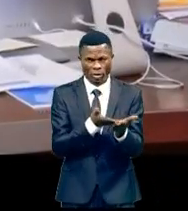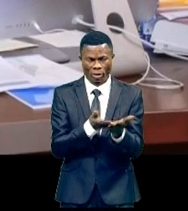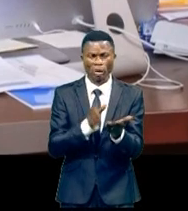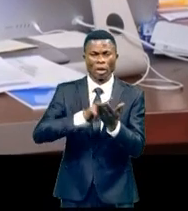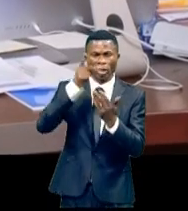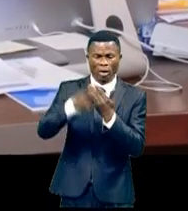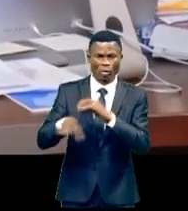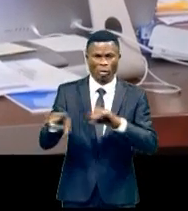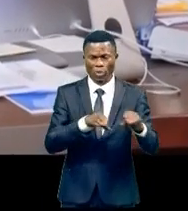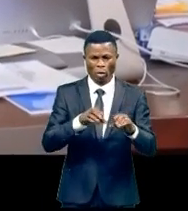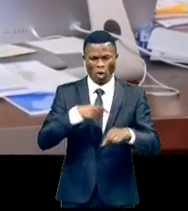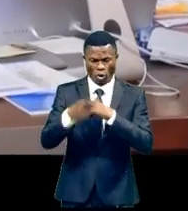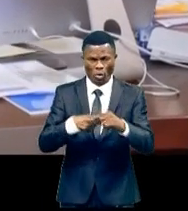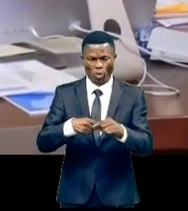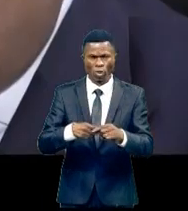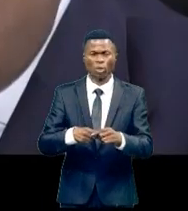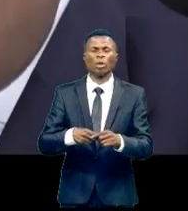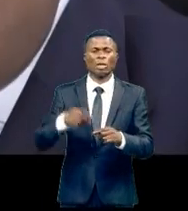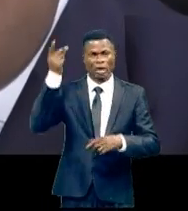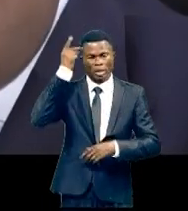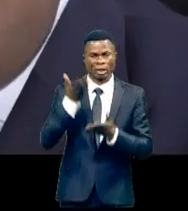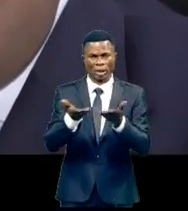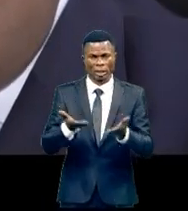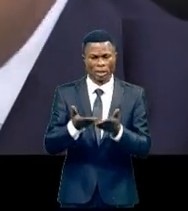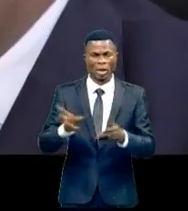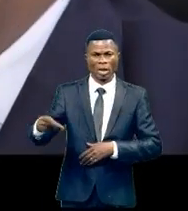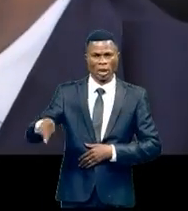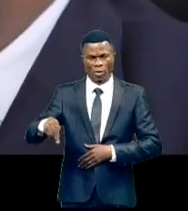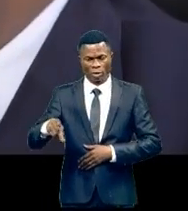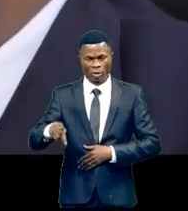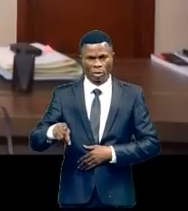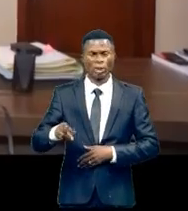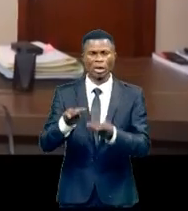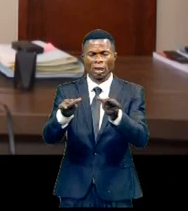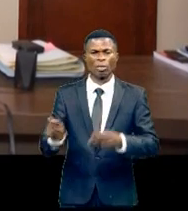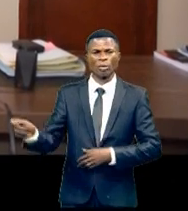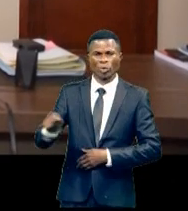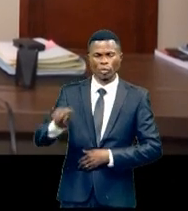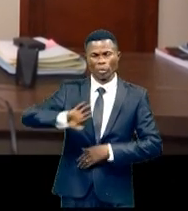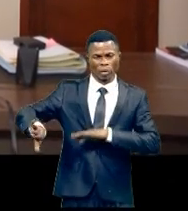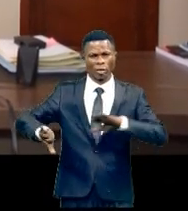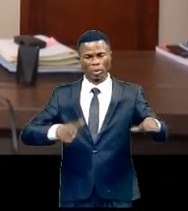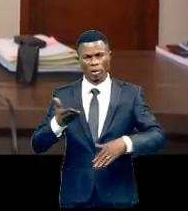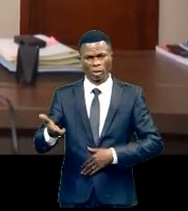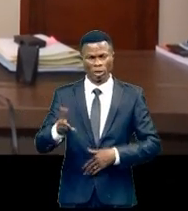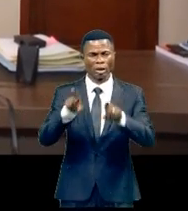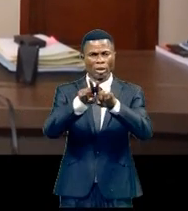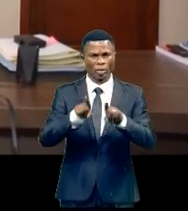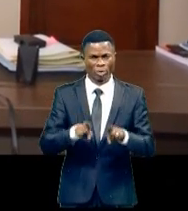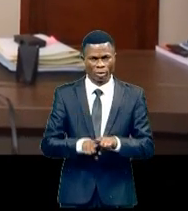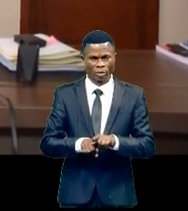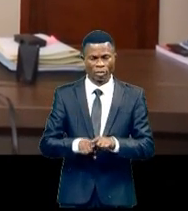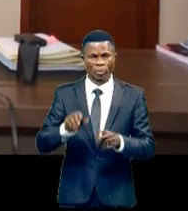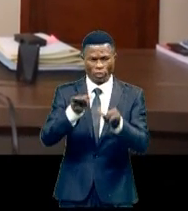programmes d'action sont mis en œuvre par le pouvoir central, la province et l'entité territoriale décentralisée. Ainsi, le